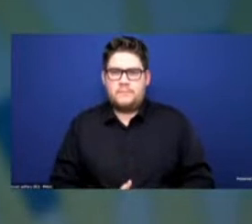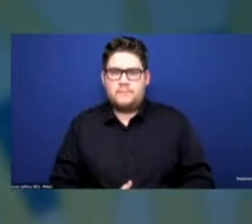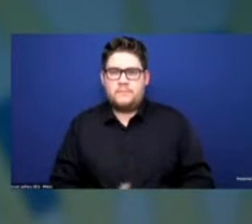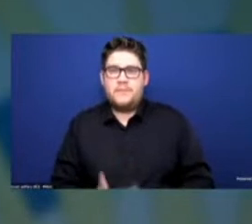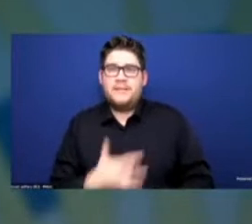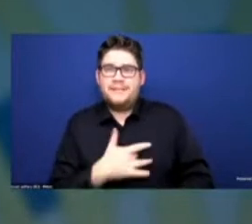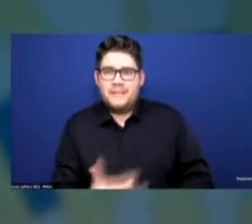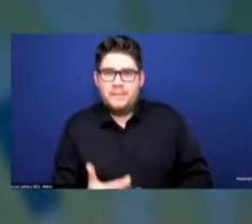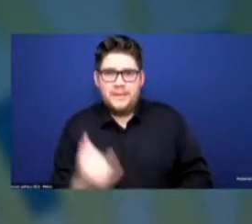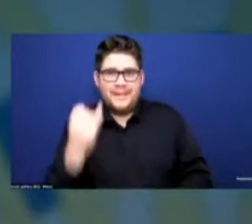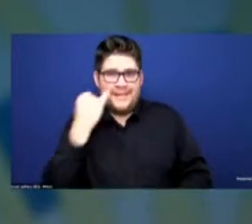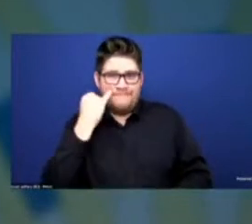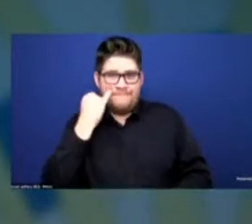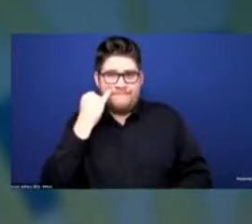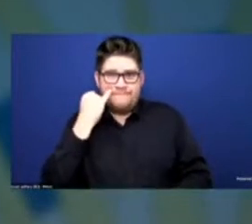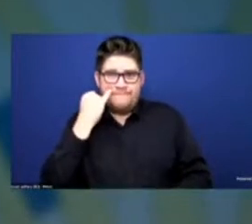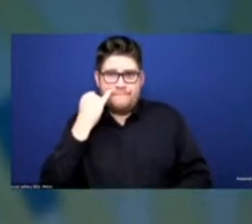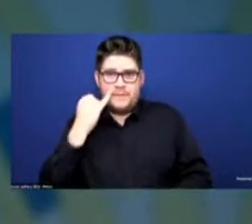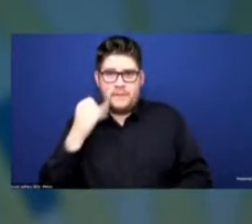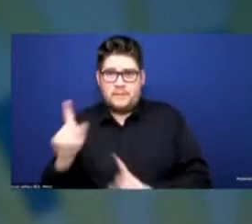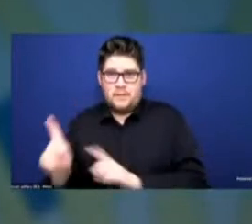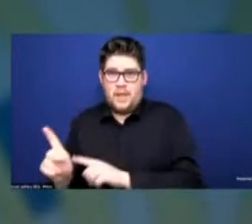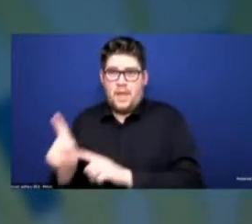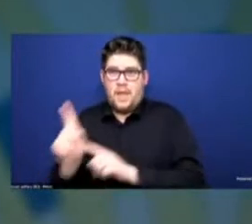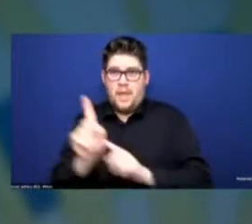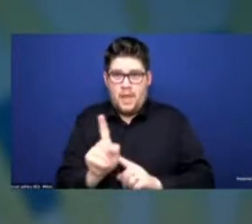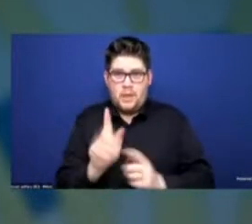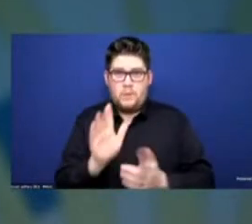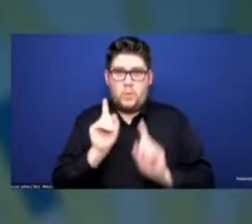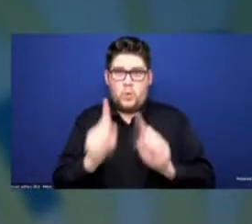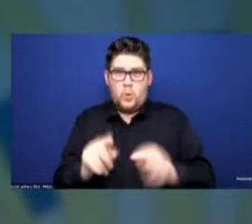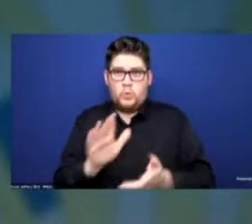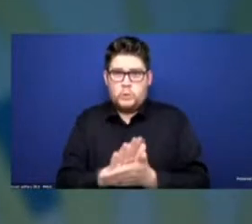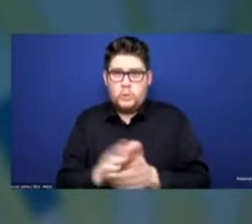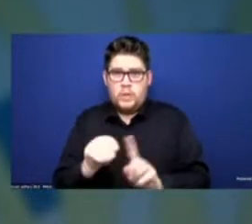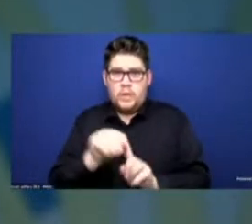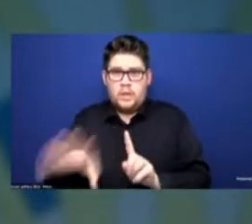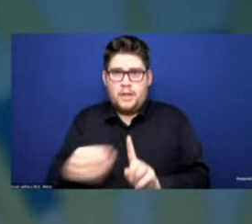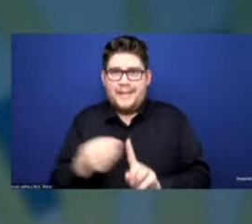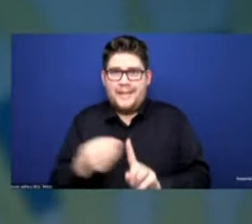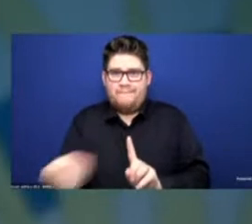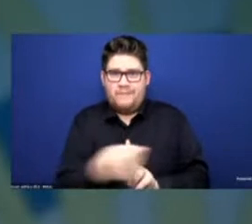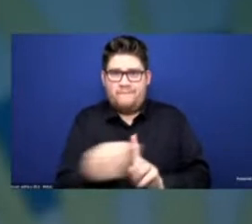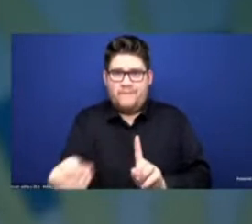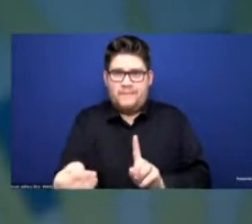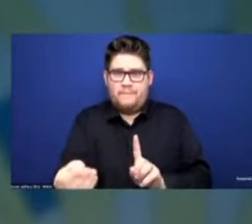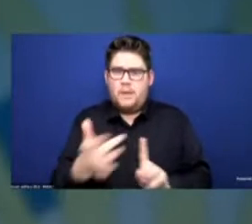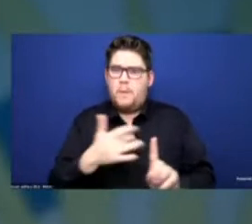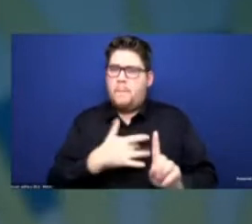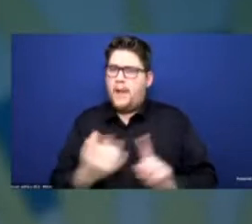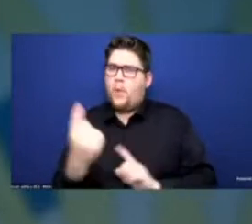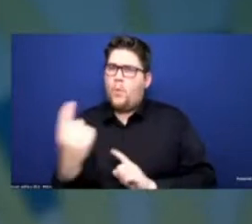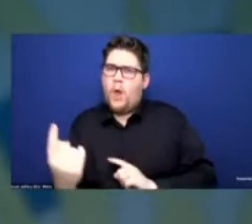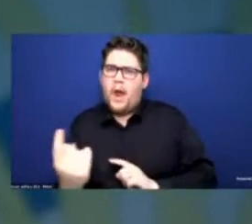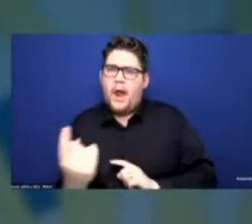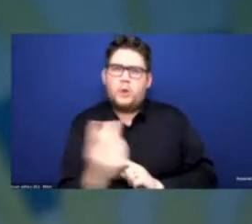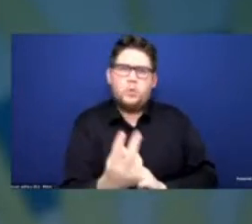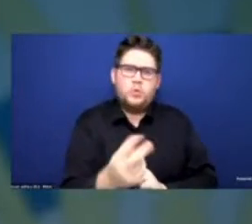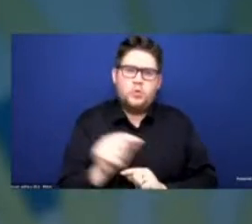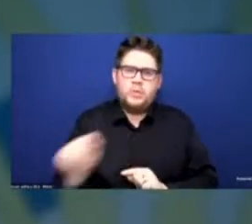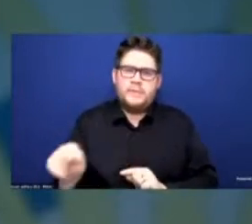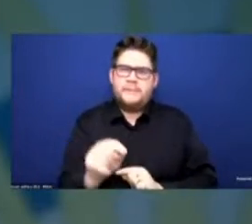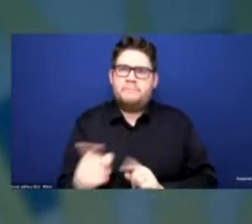如果这个学校是暴露了，也是导致了就1例或者2例这个是比较典型的一个情